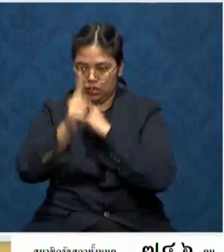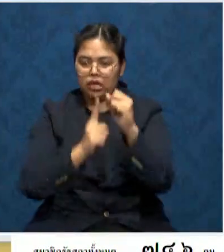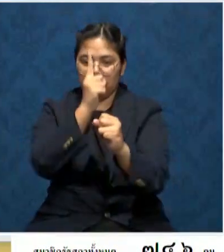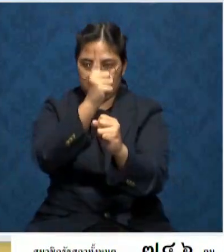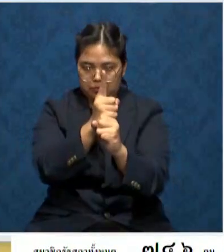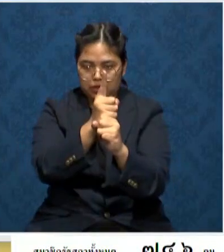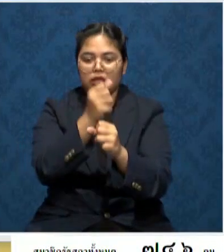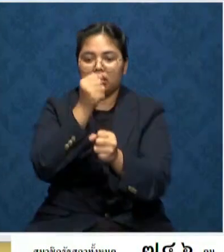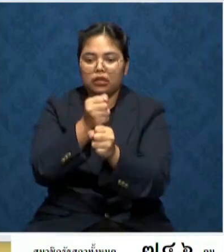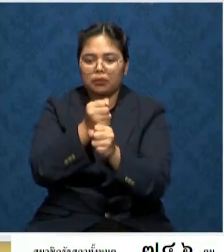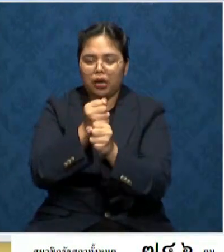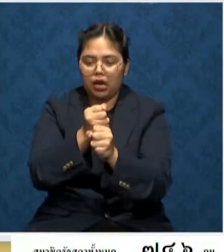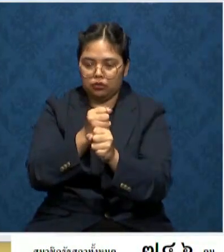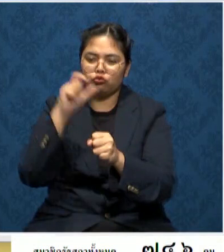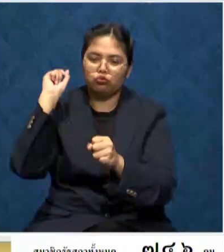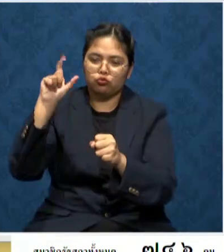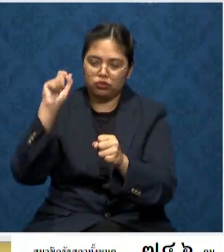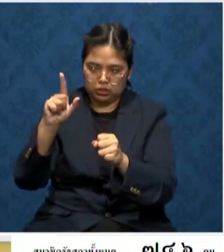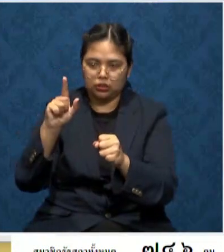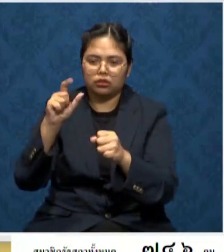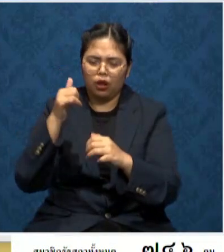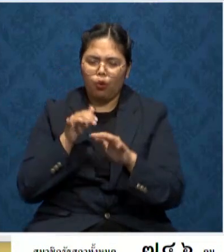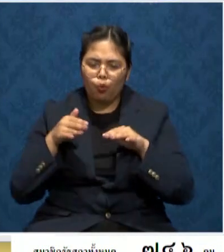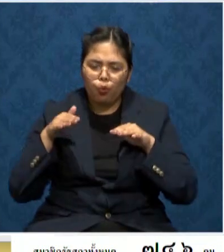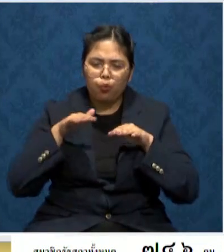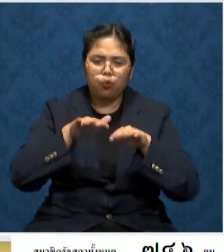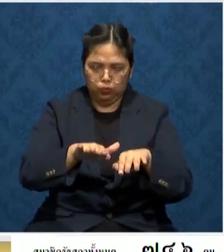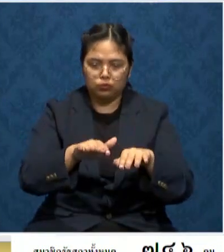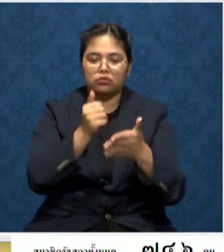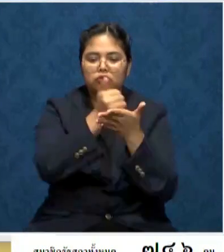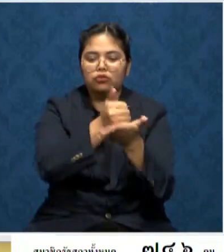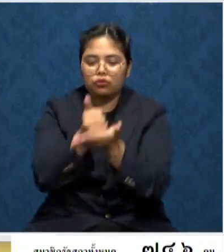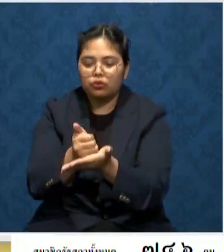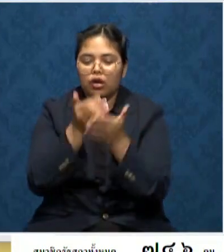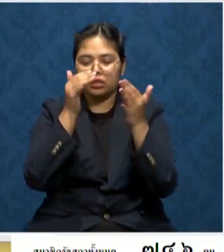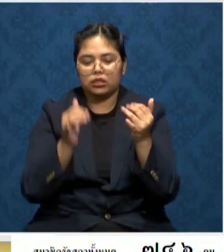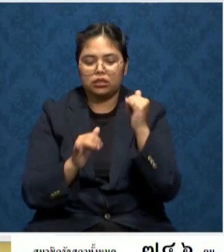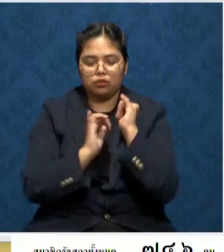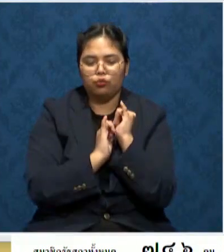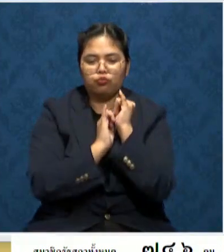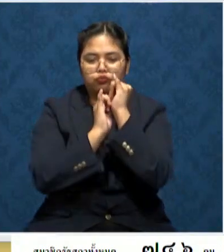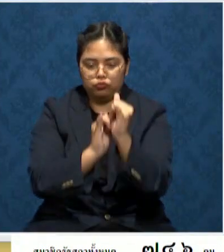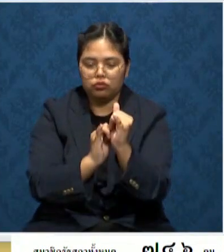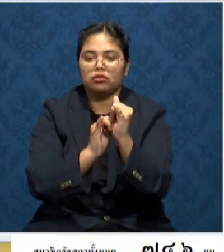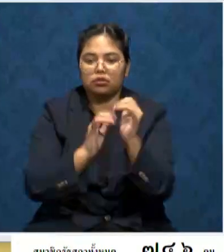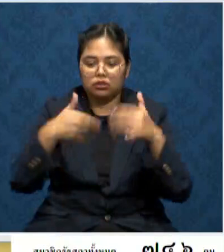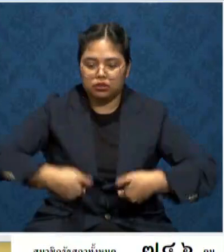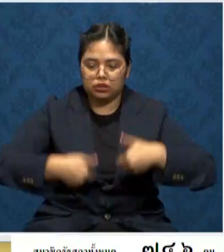ที่หน่วยปิบัการกู้ชีพฉุกเฉินจะต้องออกไปช่วยเหลือกู้ชีพชีวิตพี่น้ประชาชน